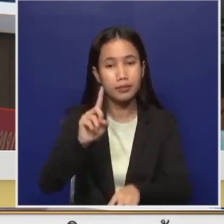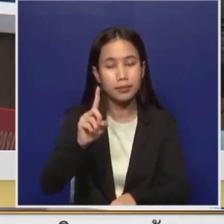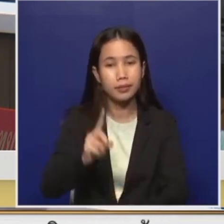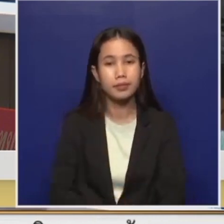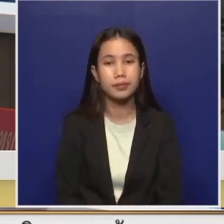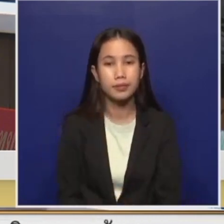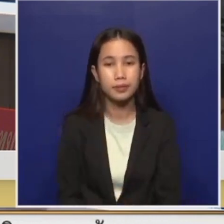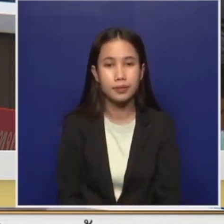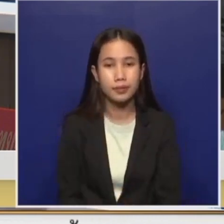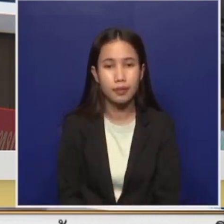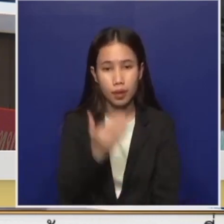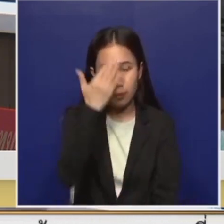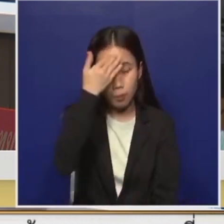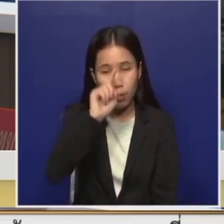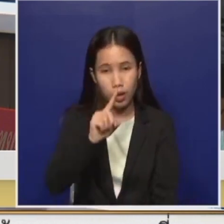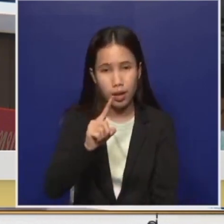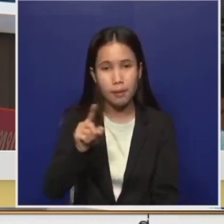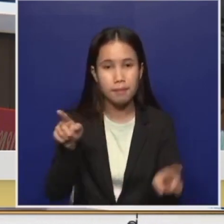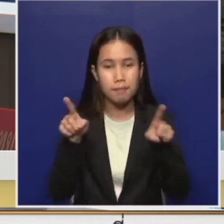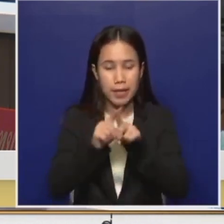พร้อมันเป็นการη